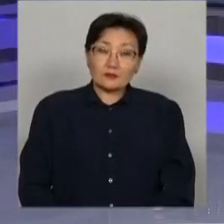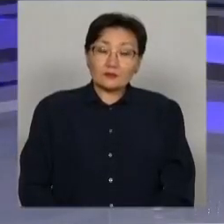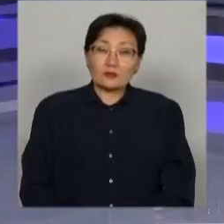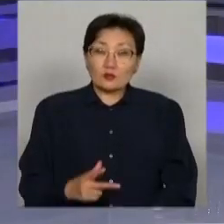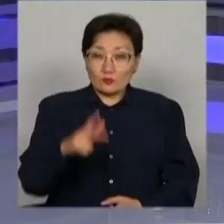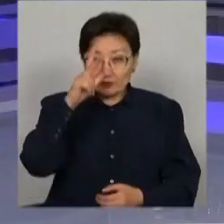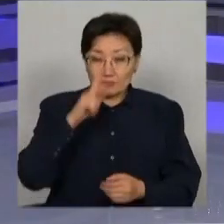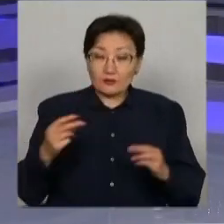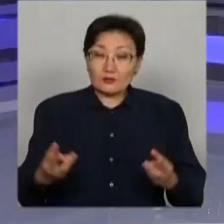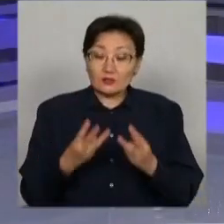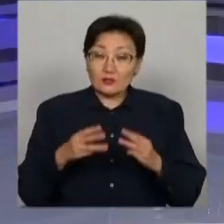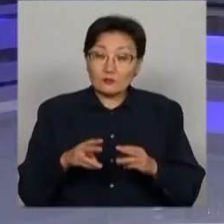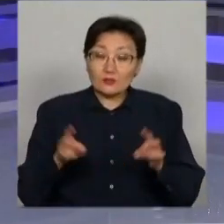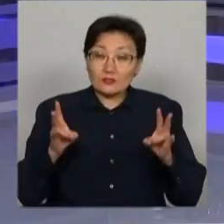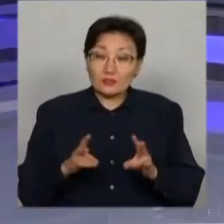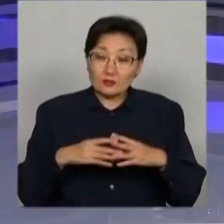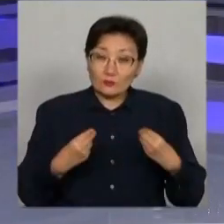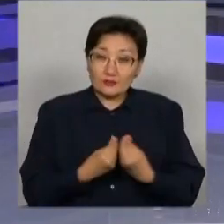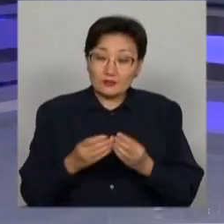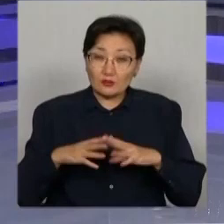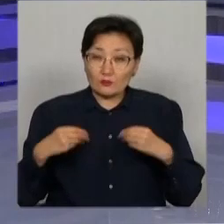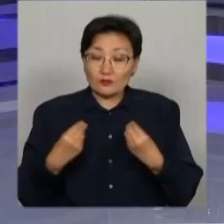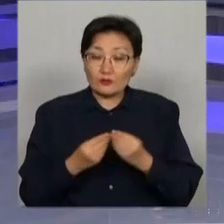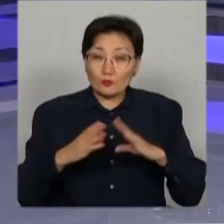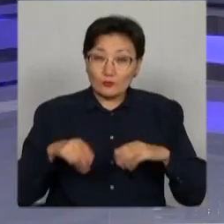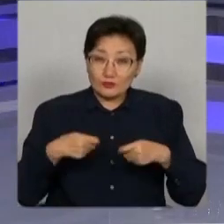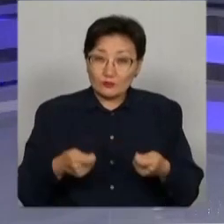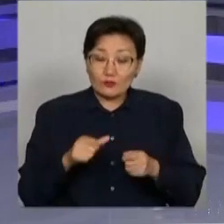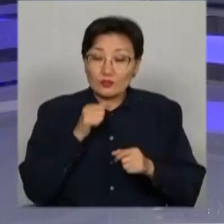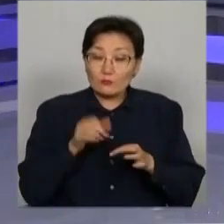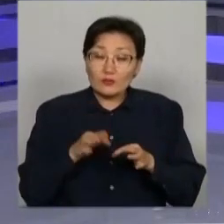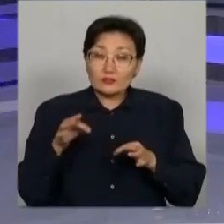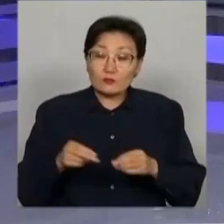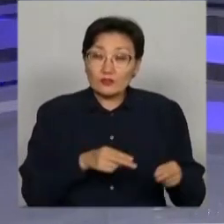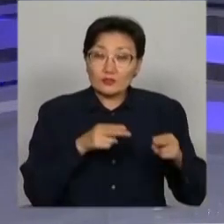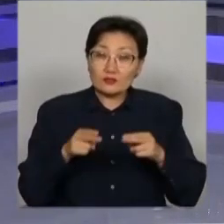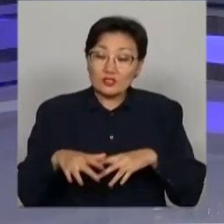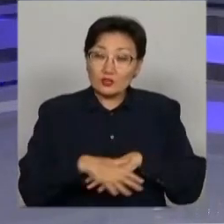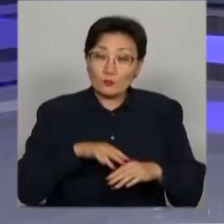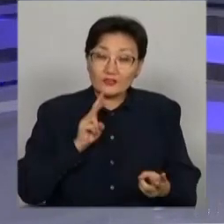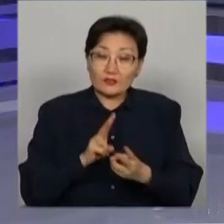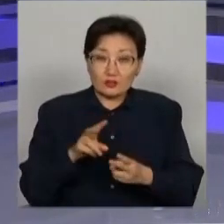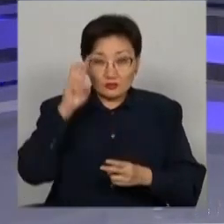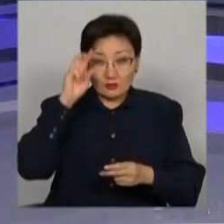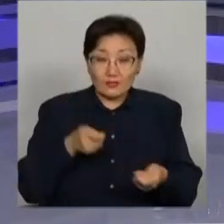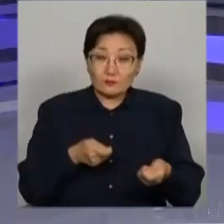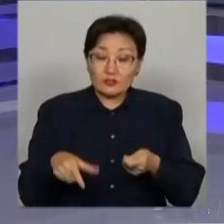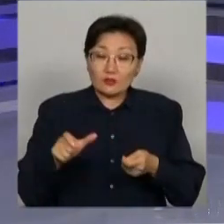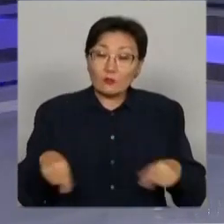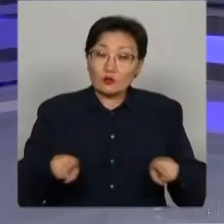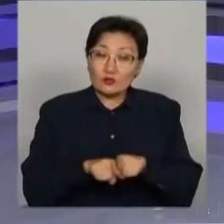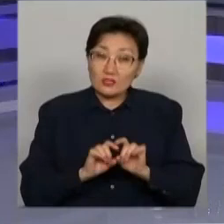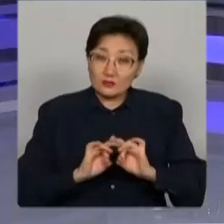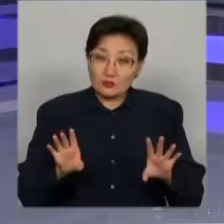Üç aydın içinde örtten zardap çekken otbasılar baspanalı bolat. Bugün Kostanay oblasına barıp tırgındarmen kezdesken memleket başçısı osılay